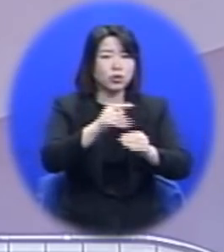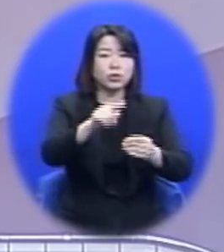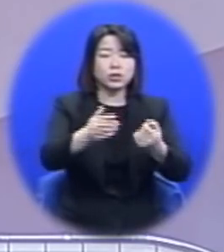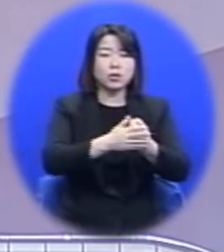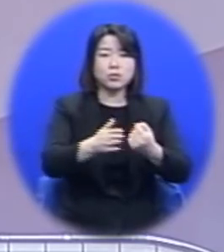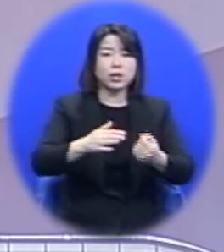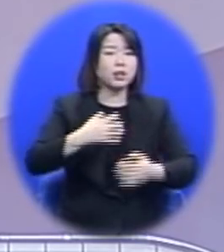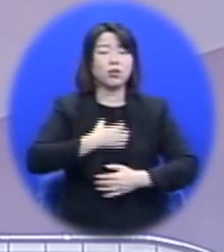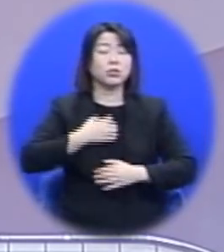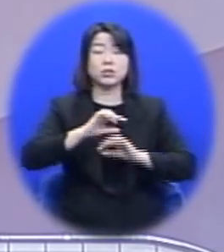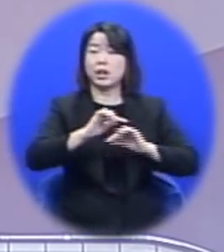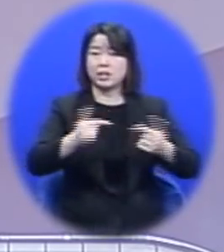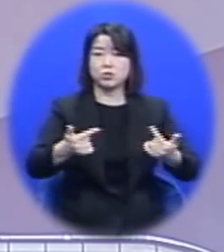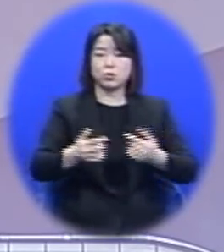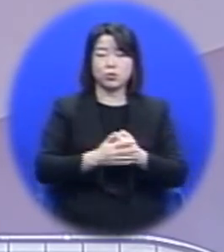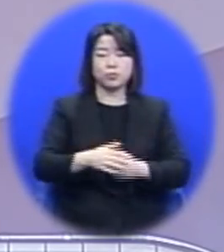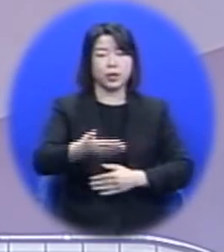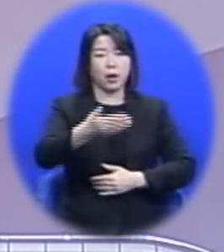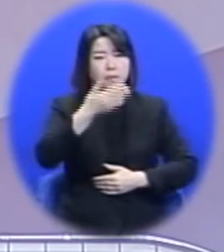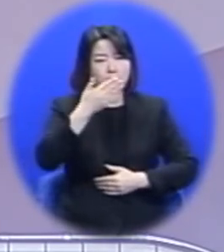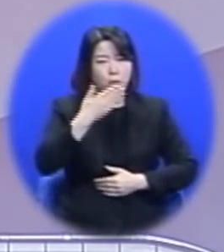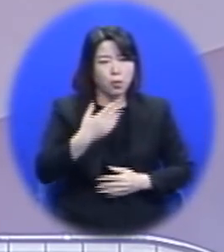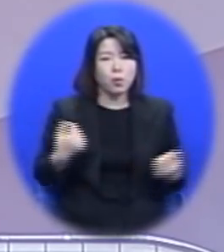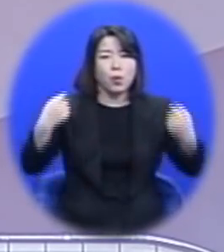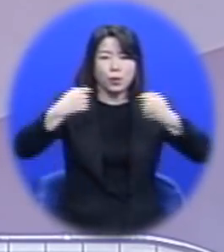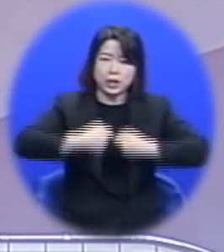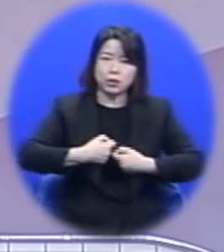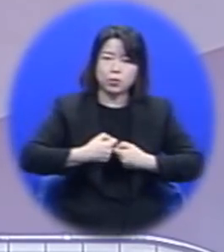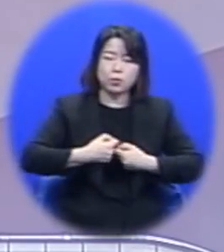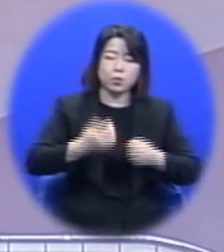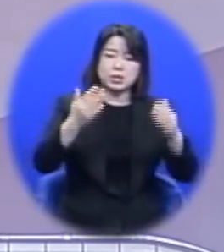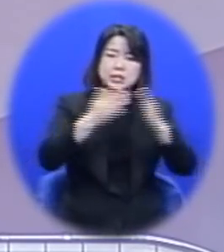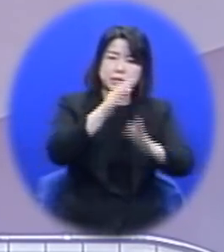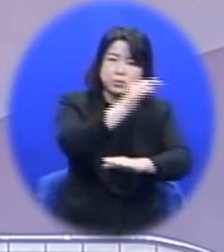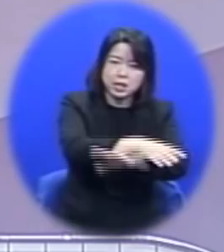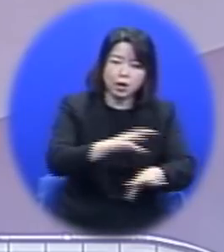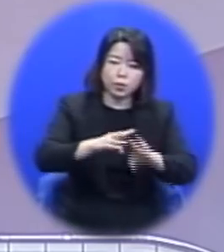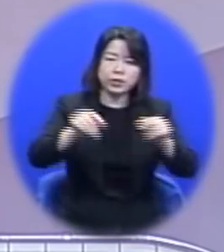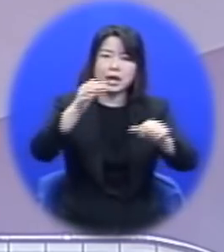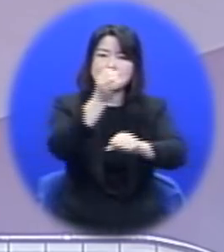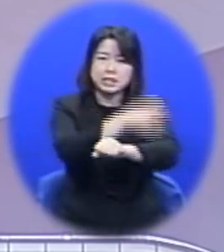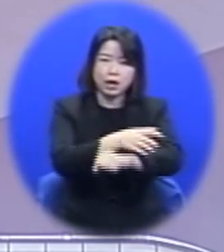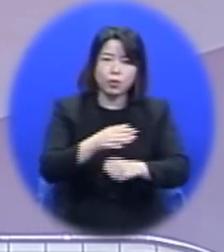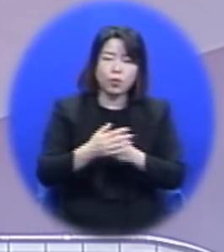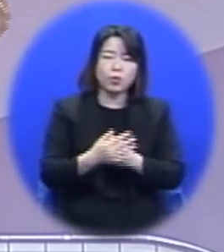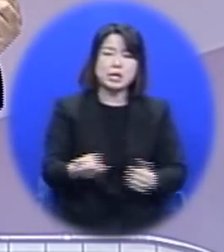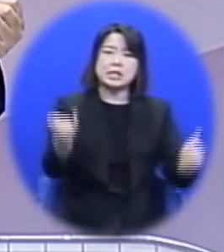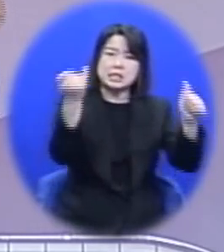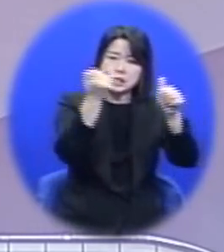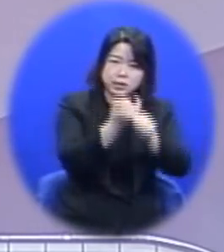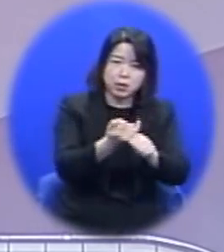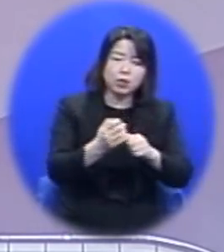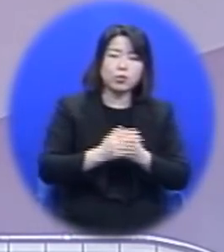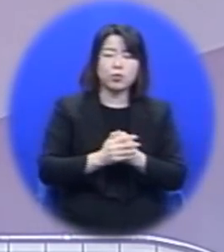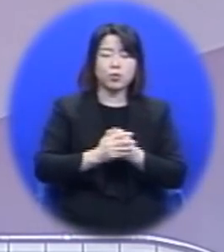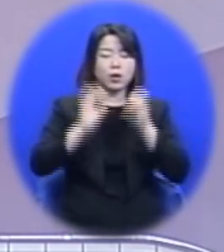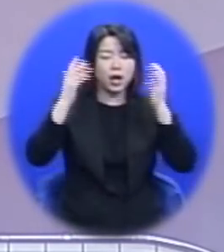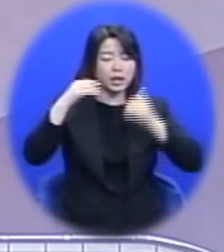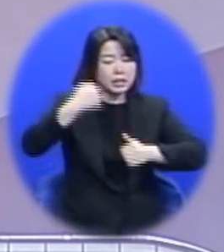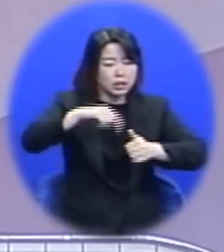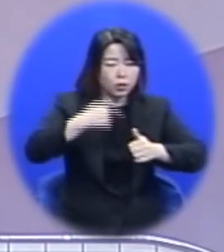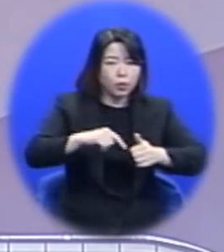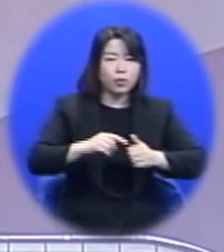아니고, 먹고 입고 집 사고 땅 사고 시집 장가가고 애들